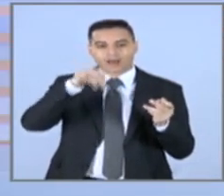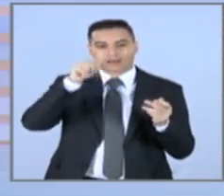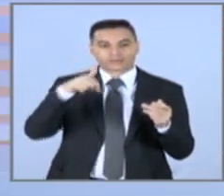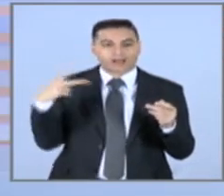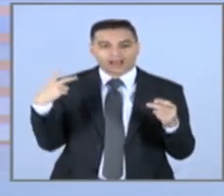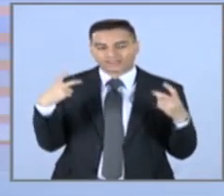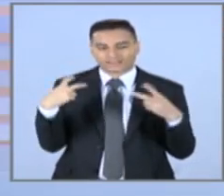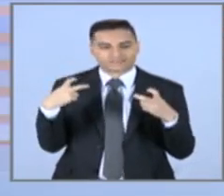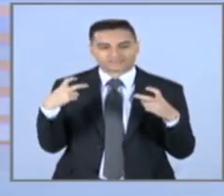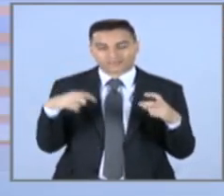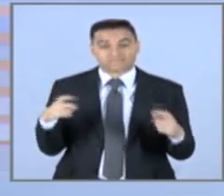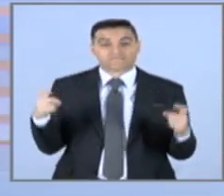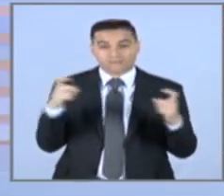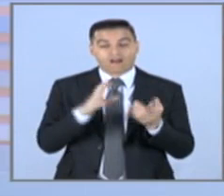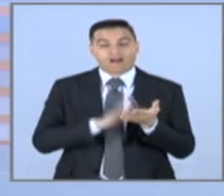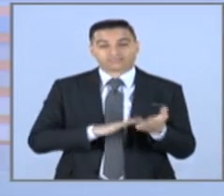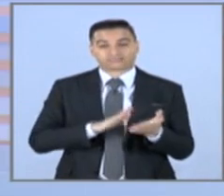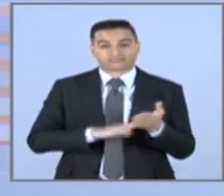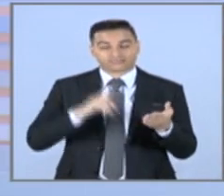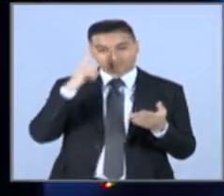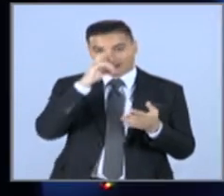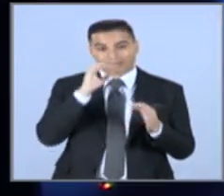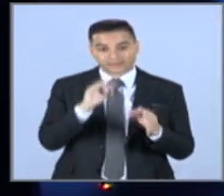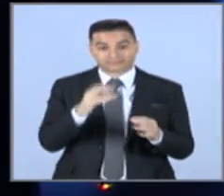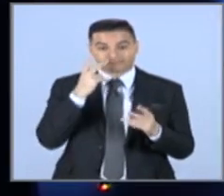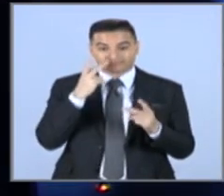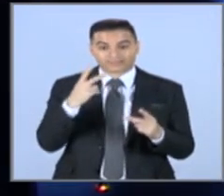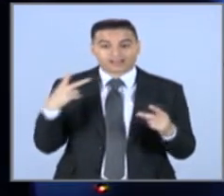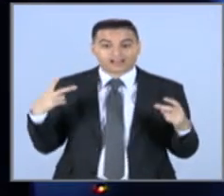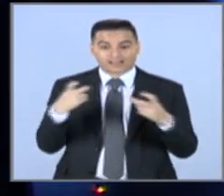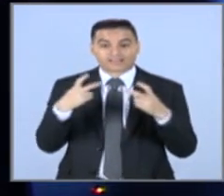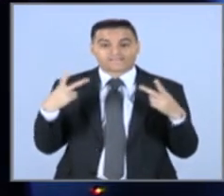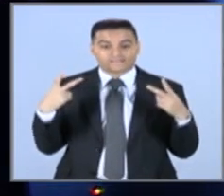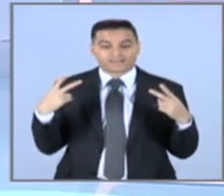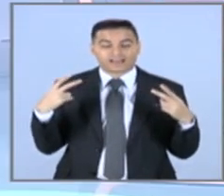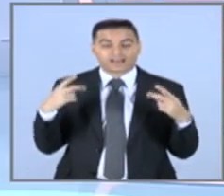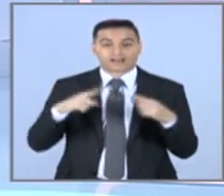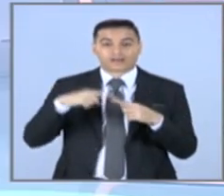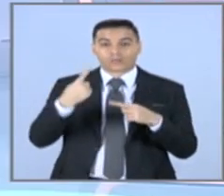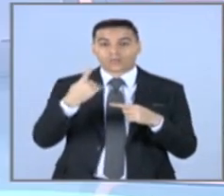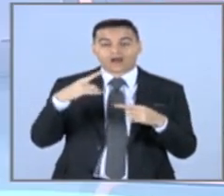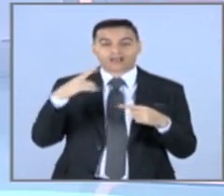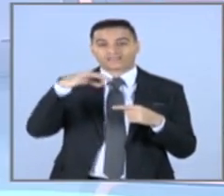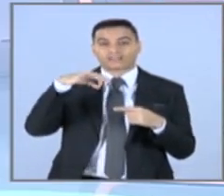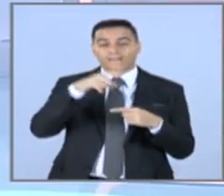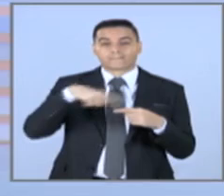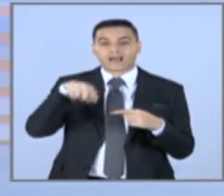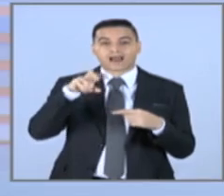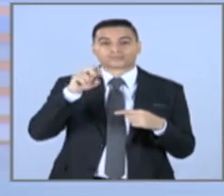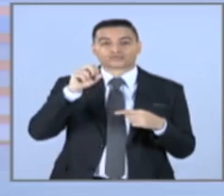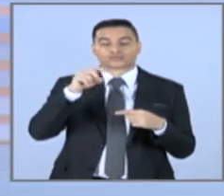هدفين، هي مباراة صعبة جدا. هدف الذهبي ب 25 نقطة يعتمد على